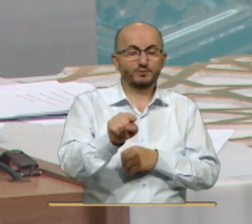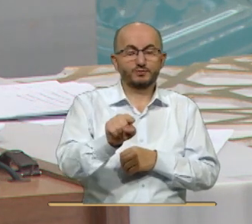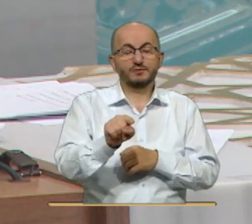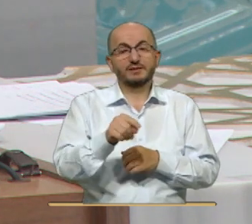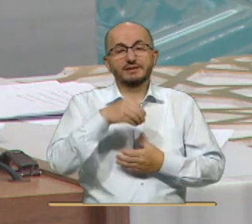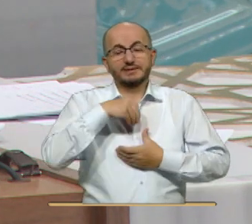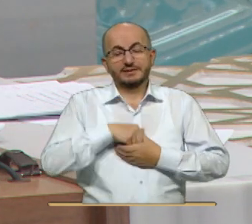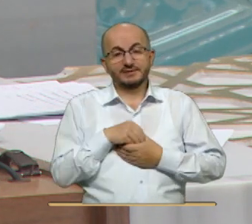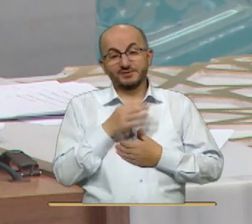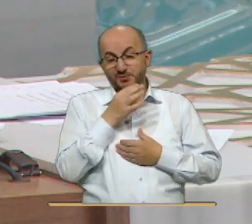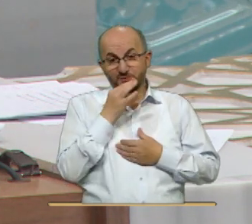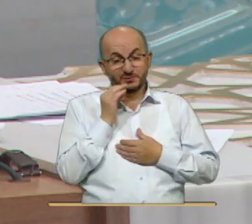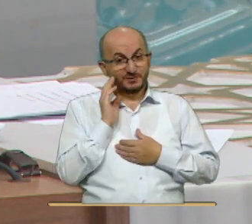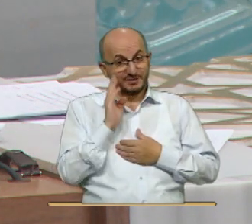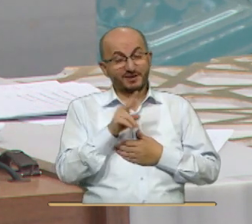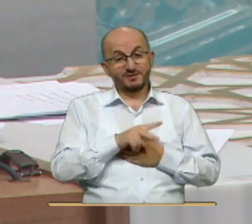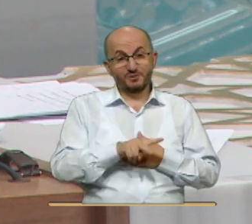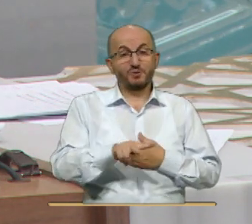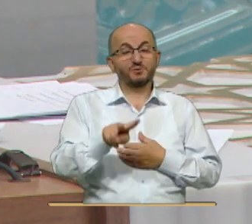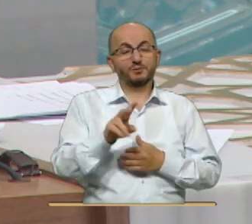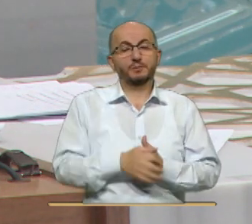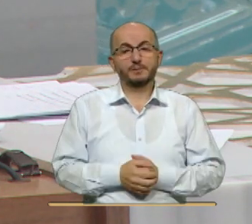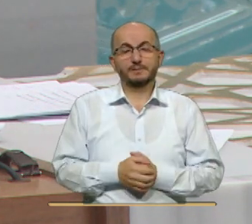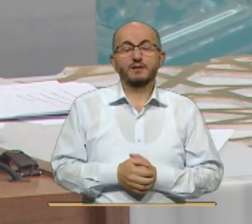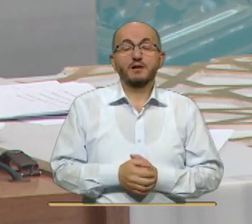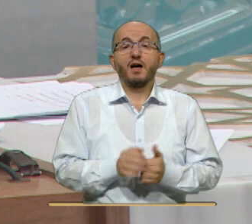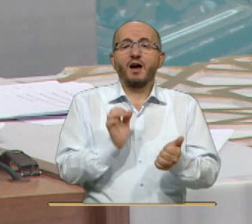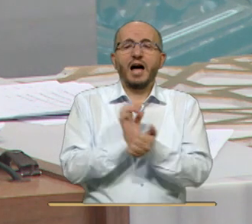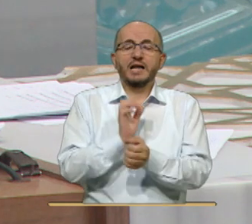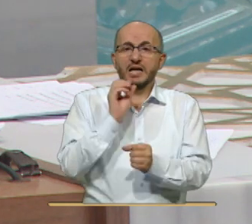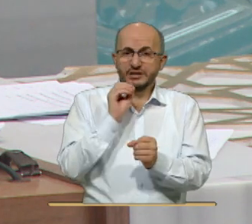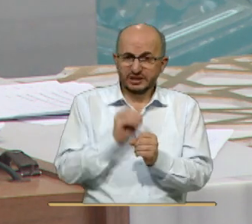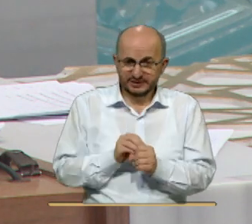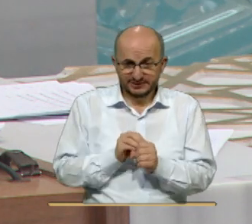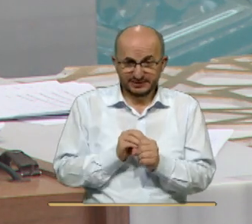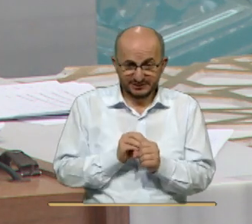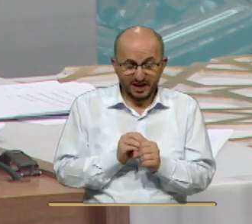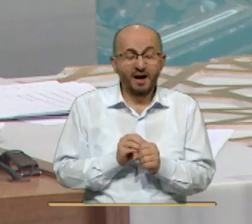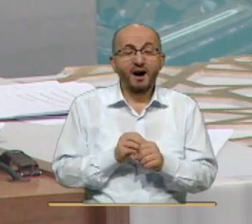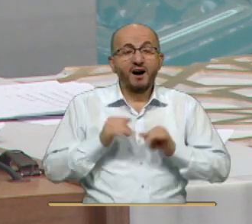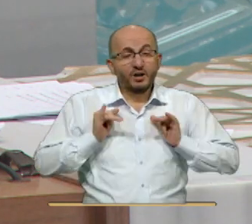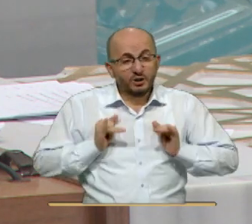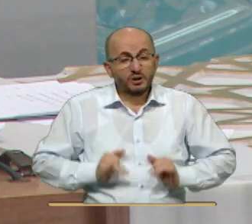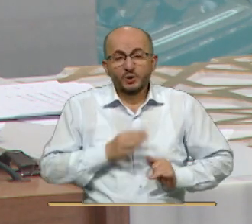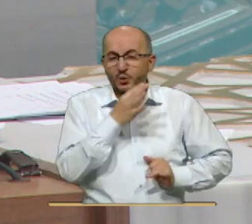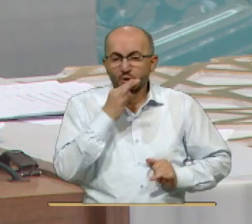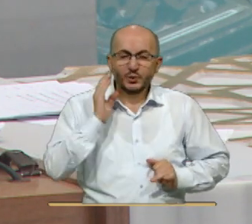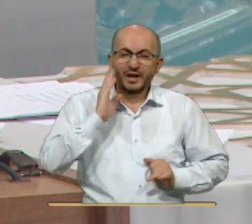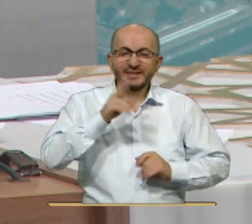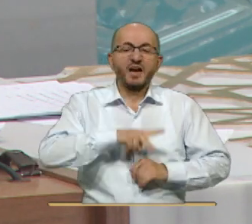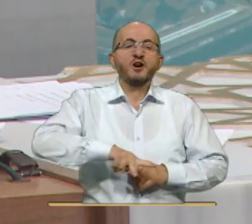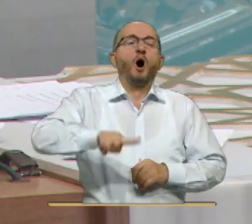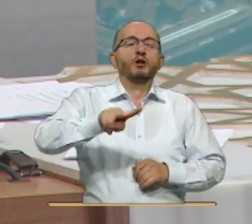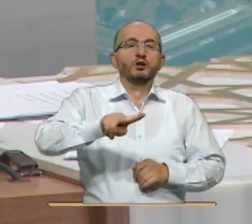iç huzuruna giden yoldur. Aile içerisinde sekinete, huzura giden